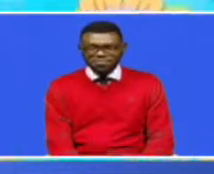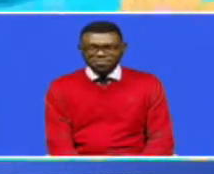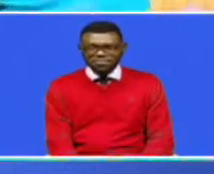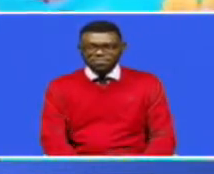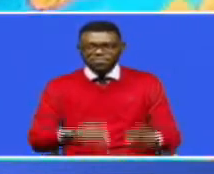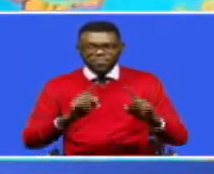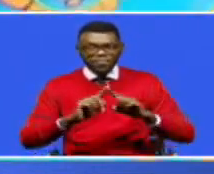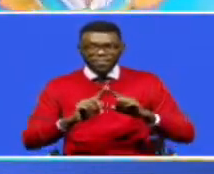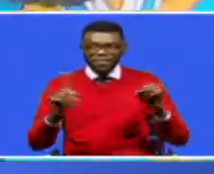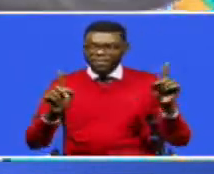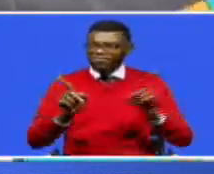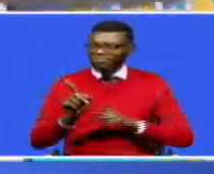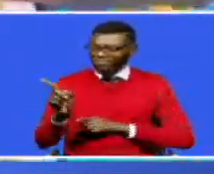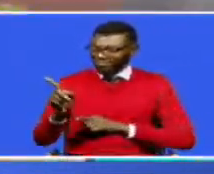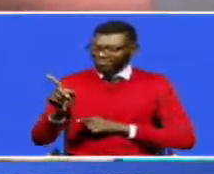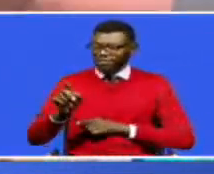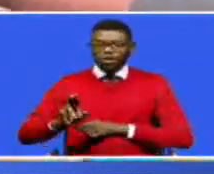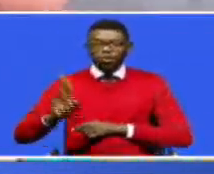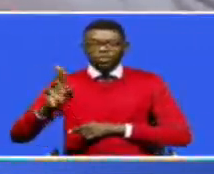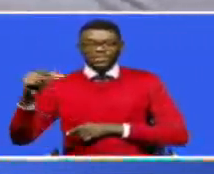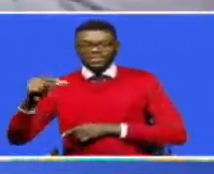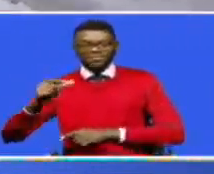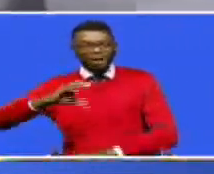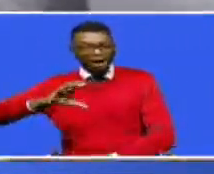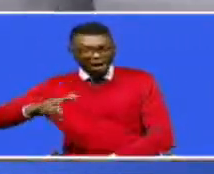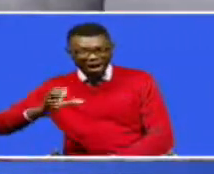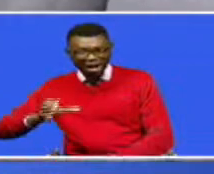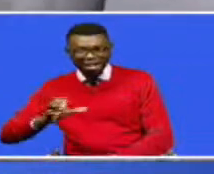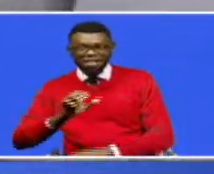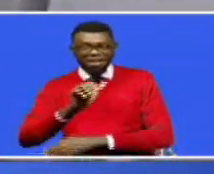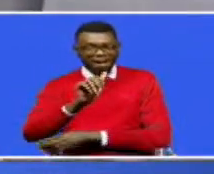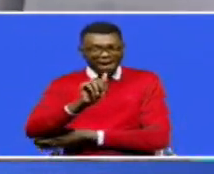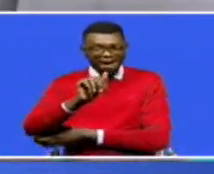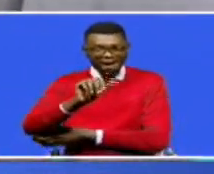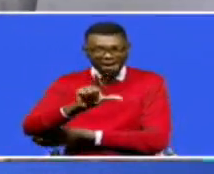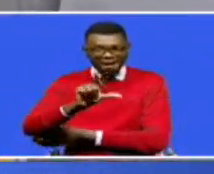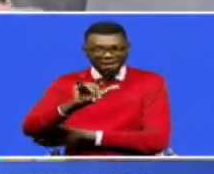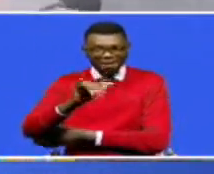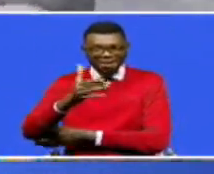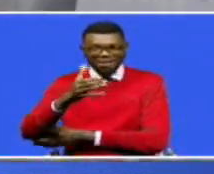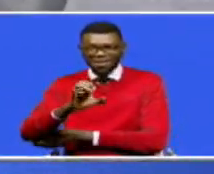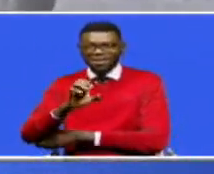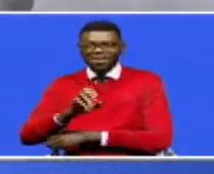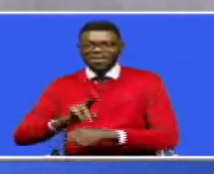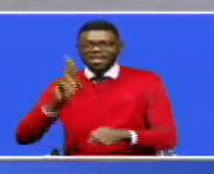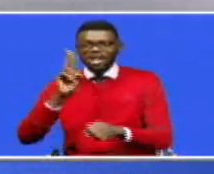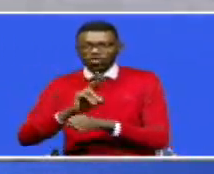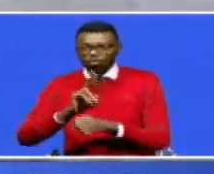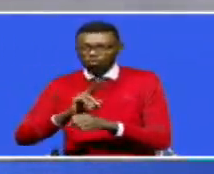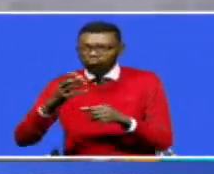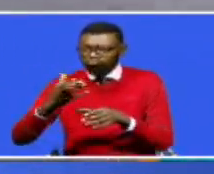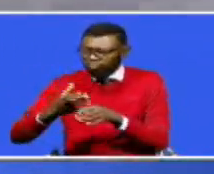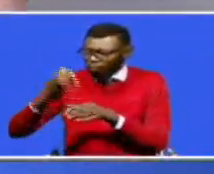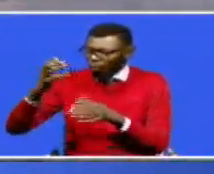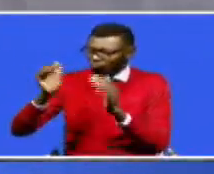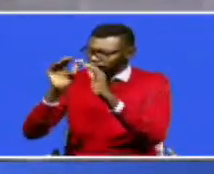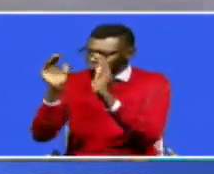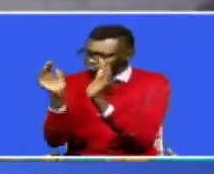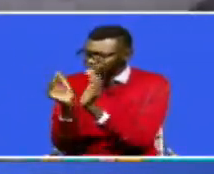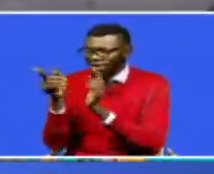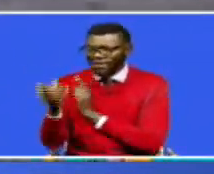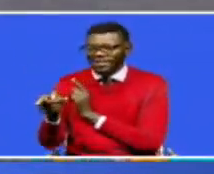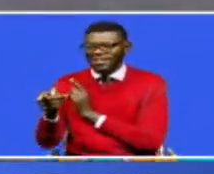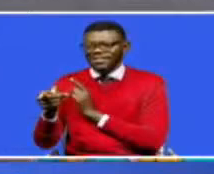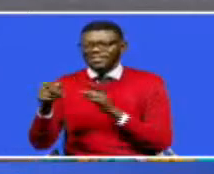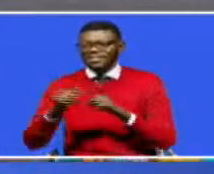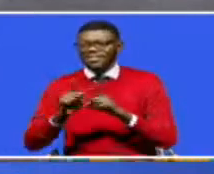Ila katika eneo la Flax, kaunti ya Singishu, tunakumbana na Alice Kemboi anaitumia vibuyu asilia, mkaa